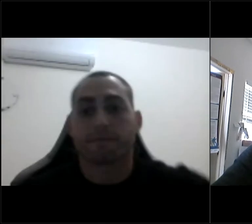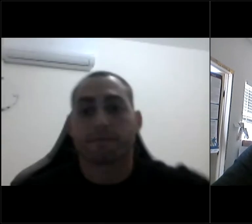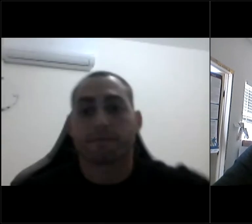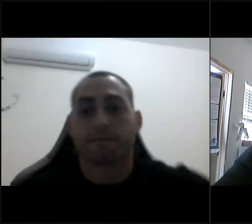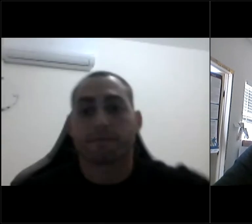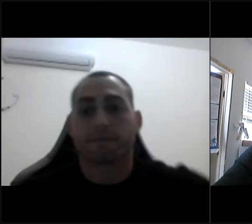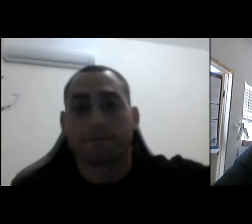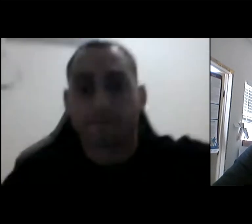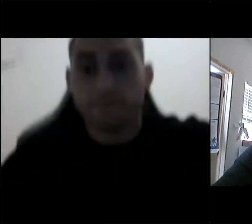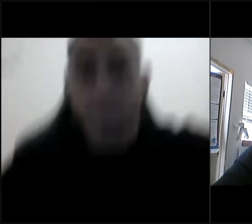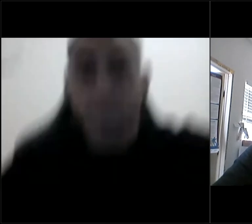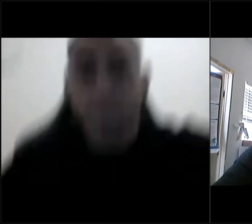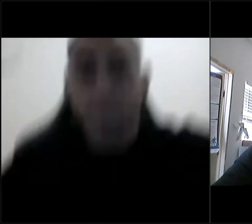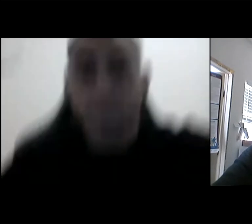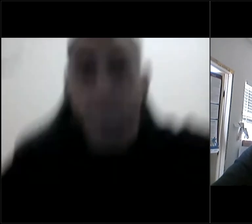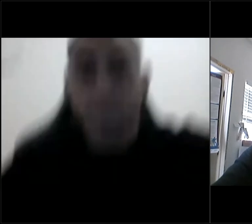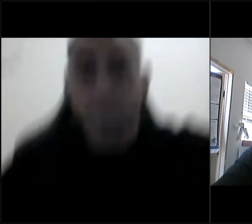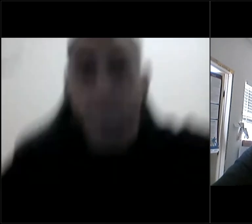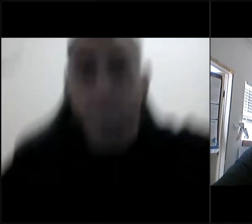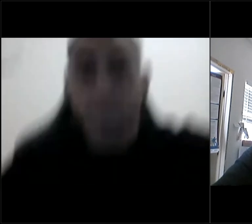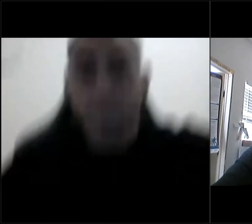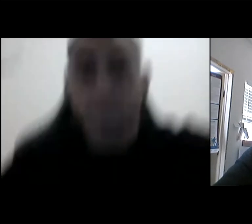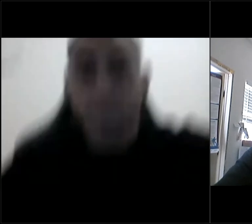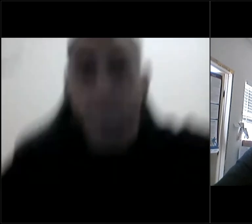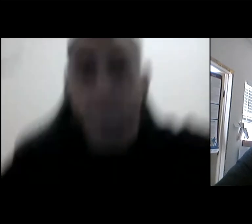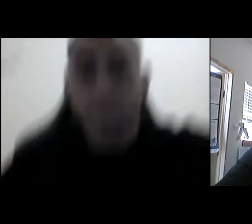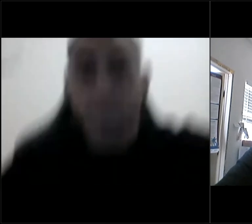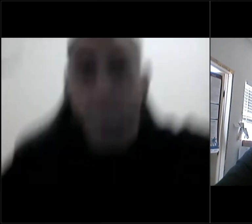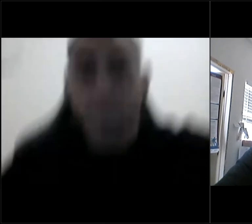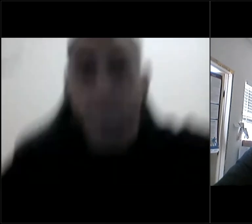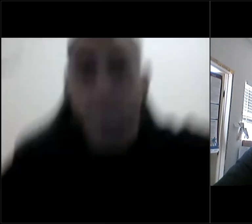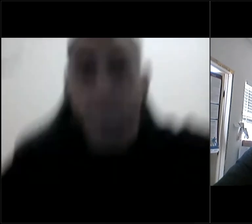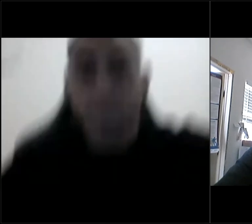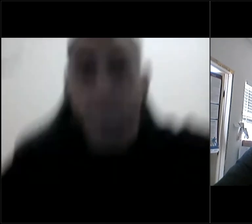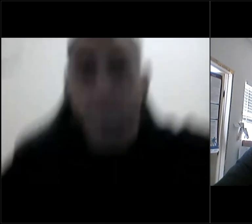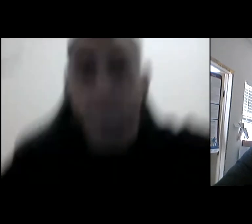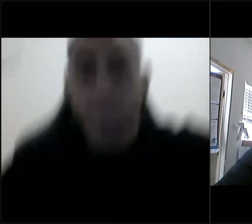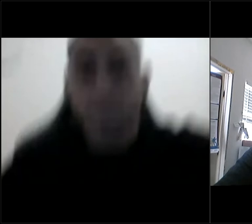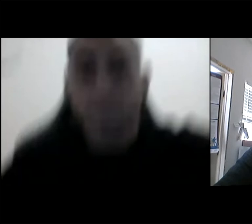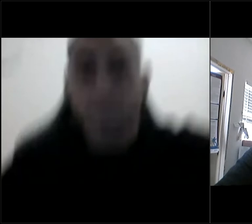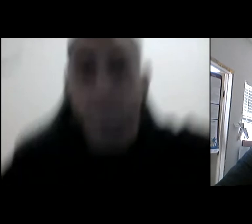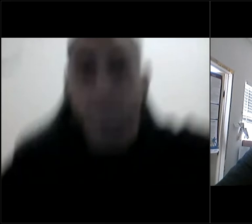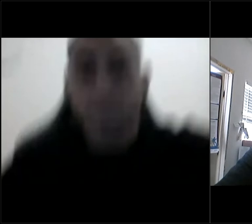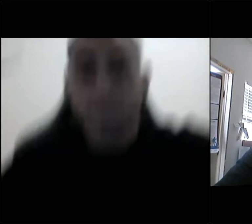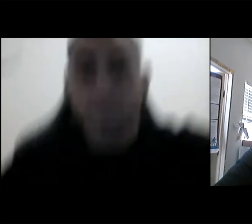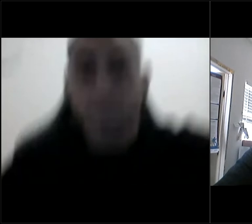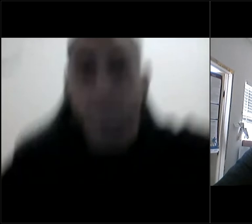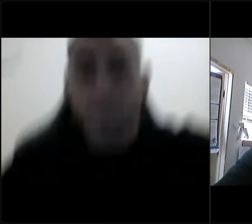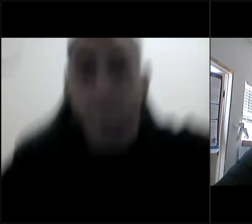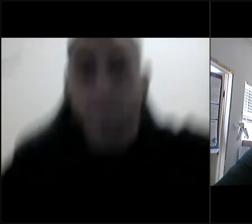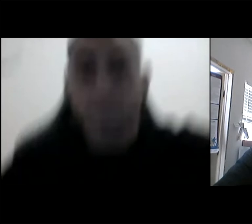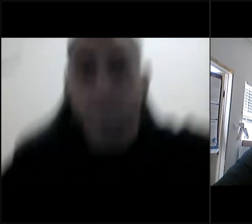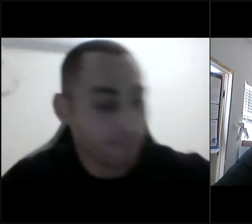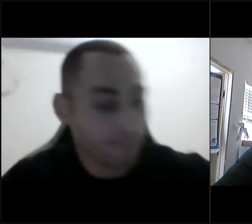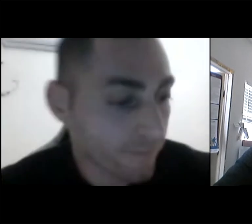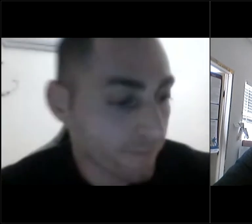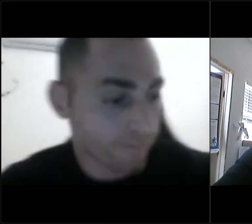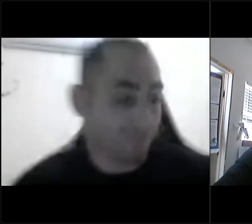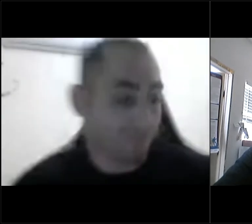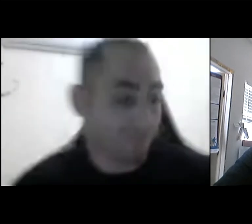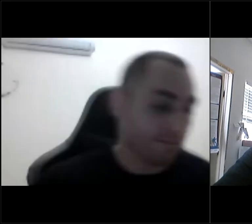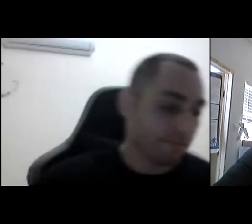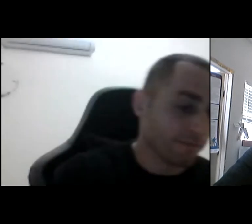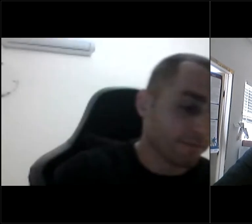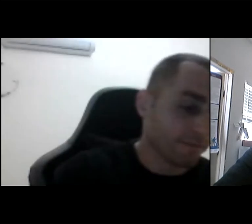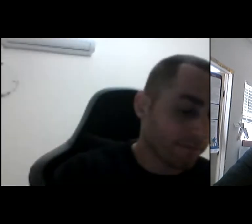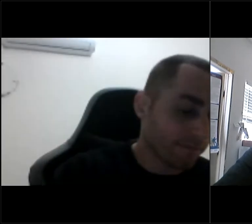אז כמו שאבי אמר, אני גם יוסיף כמה מילים על עצמי. אני הגעתי לארצות הברית ב-2013 באמת, לא ידעתי